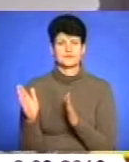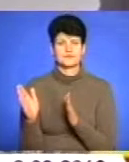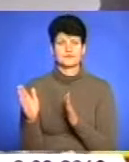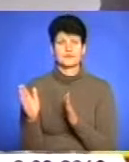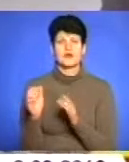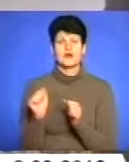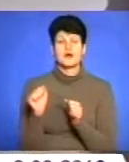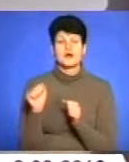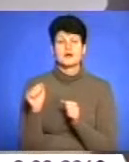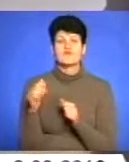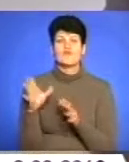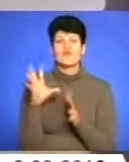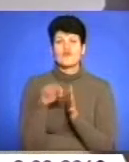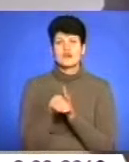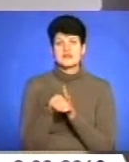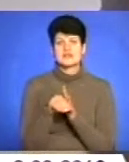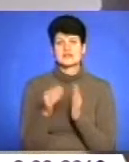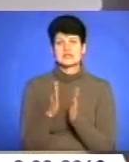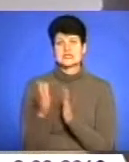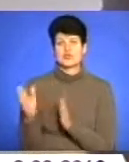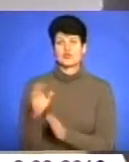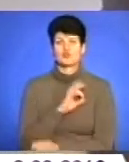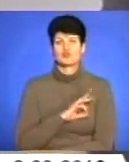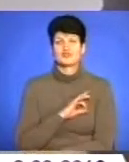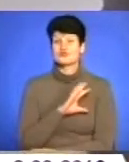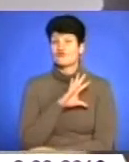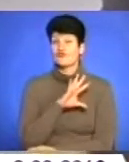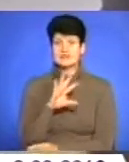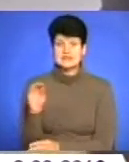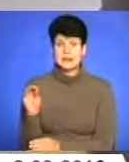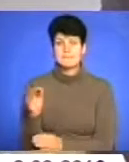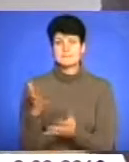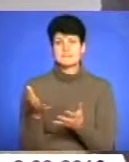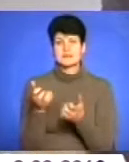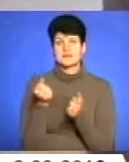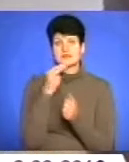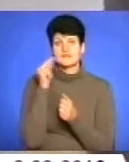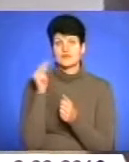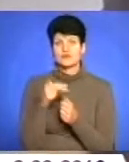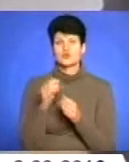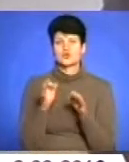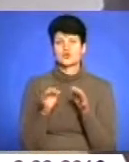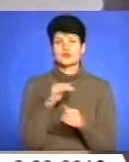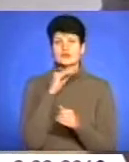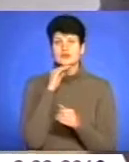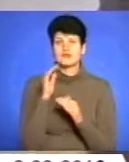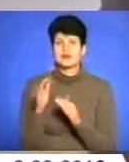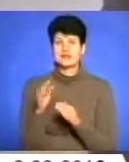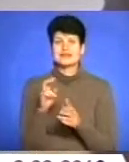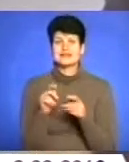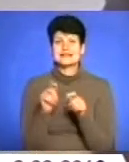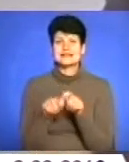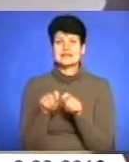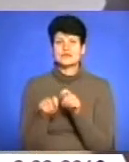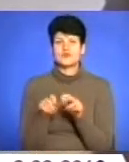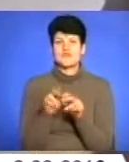англосаксонського права ввести в систему юстиції. Все. Підтримання обвинувачення в суді досить. Слідство абсолютно